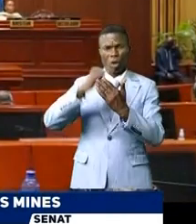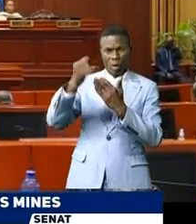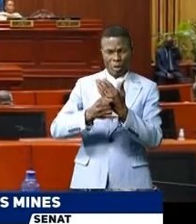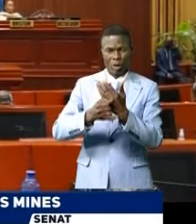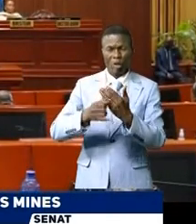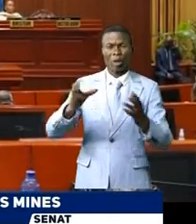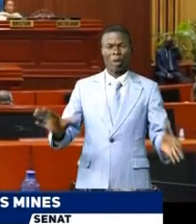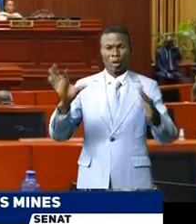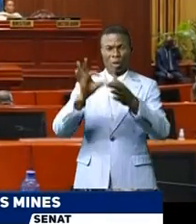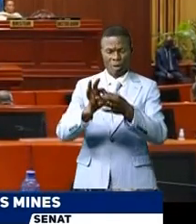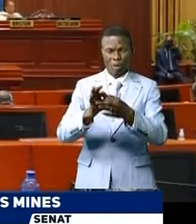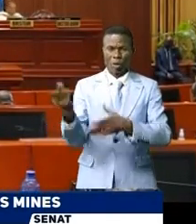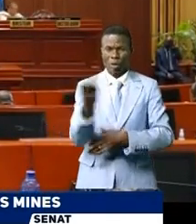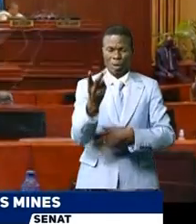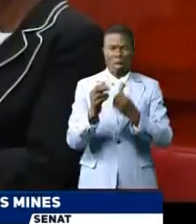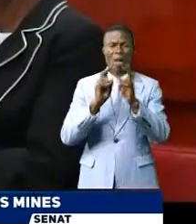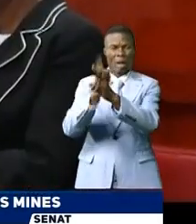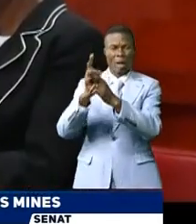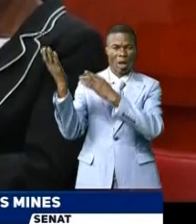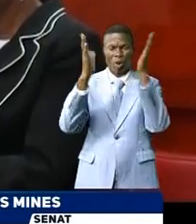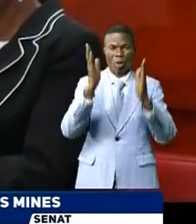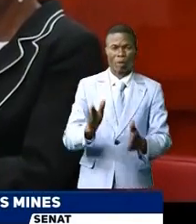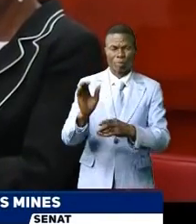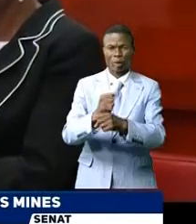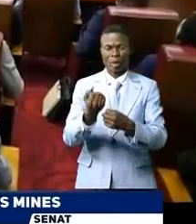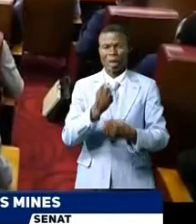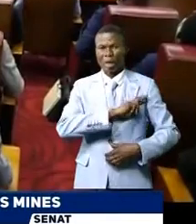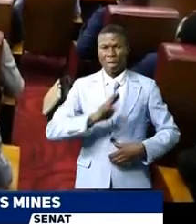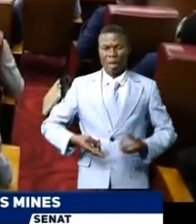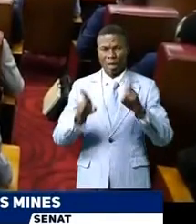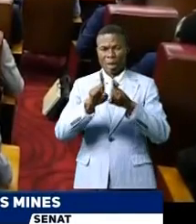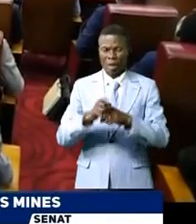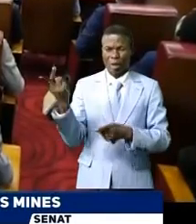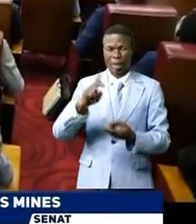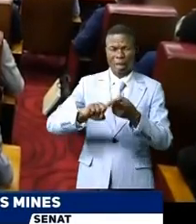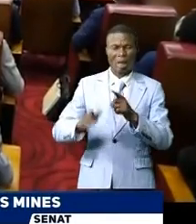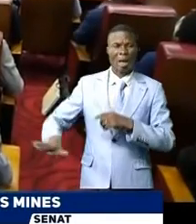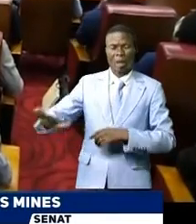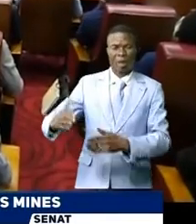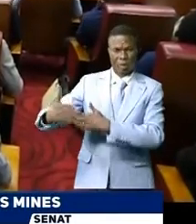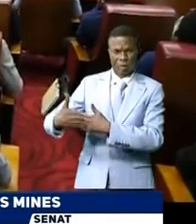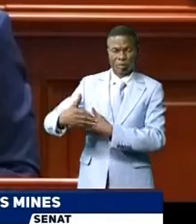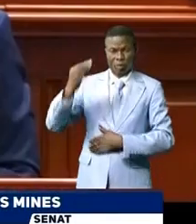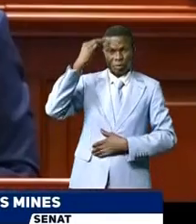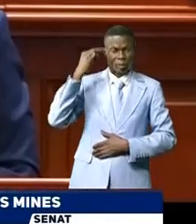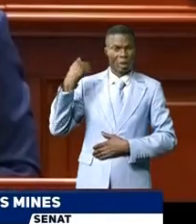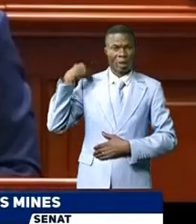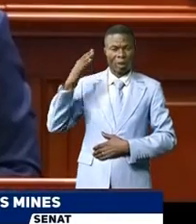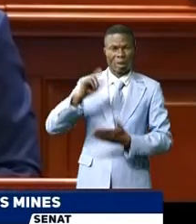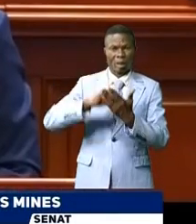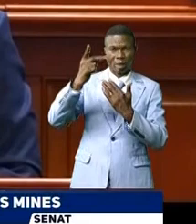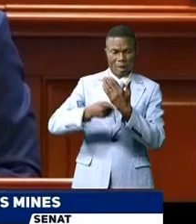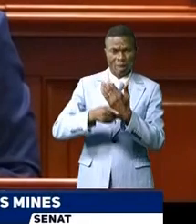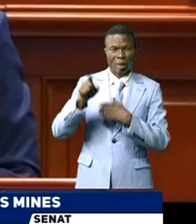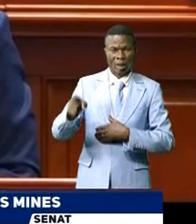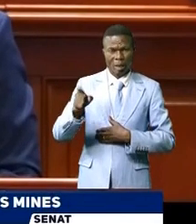la consolidation réciproque des rapports commerciaux entre la RDC et ses deux voisins. Le ministre d'État, ministre du Plan Christian